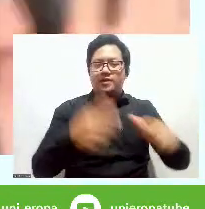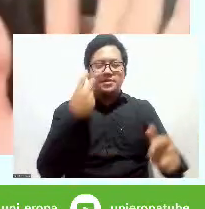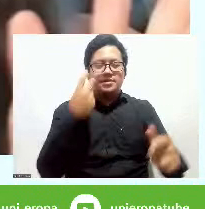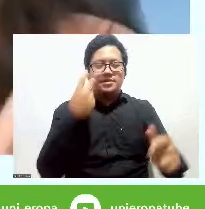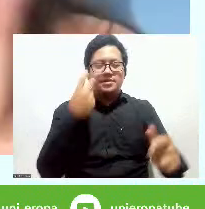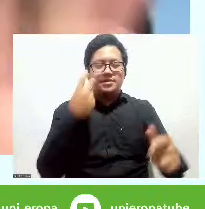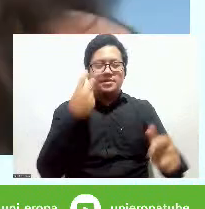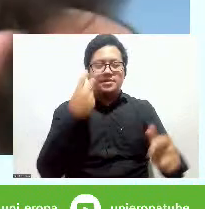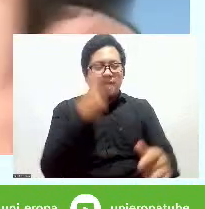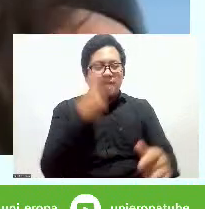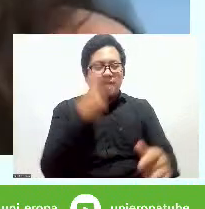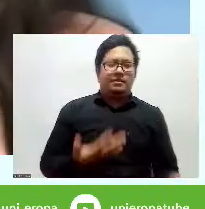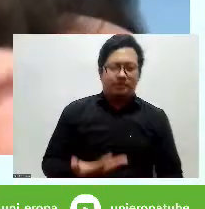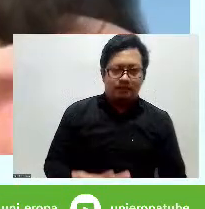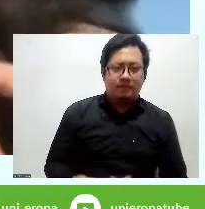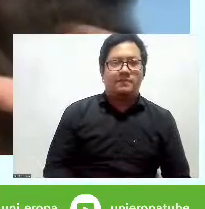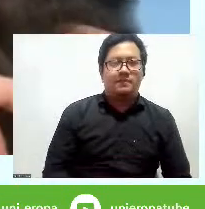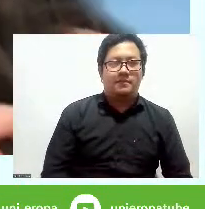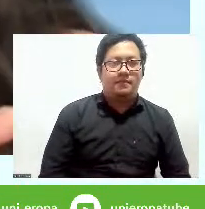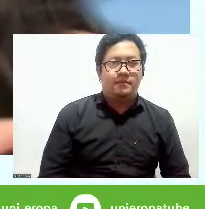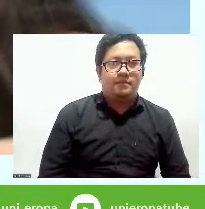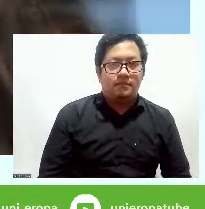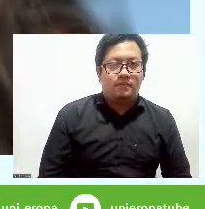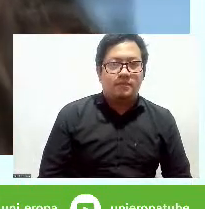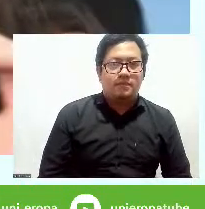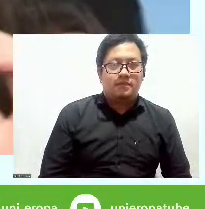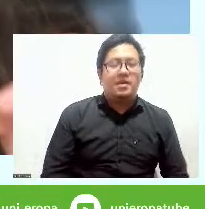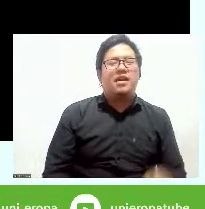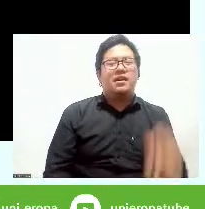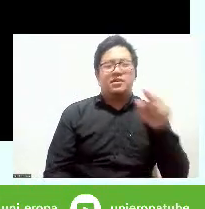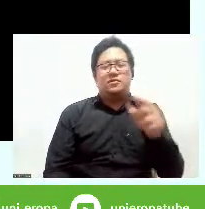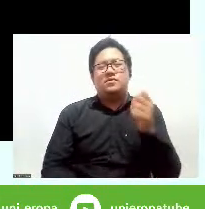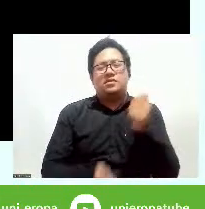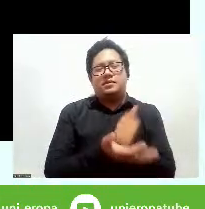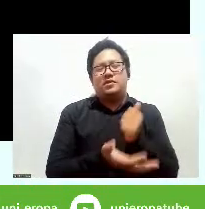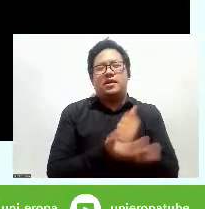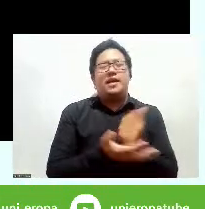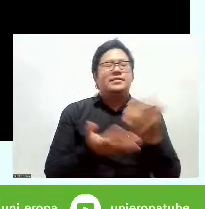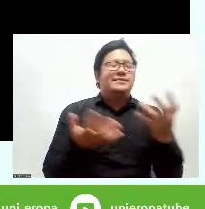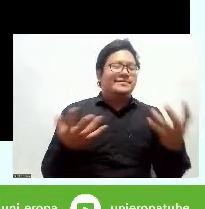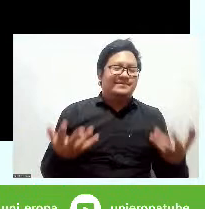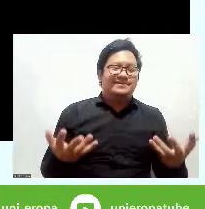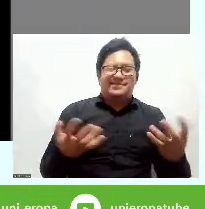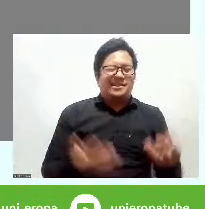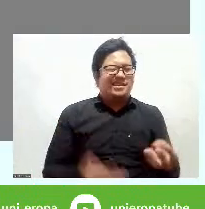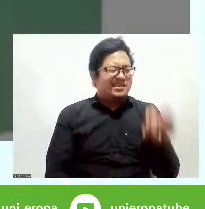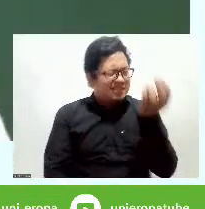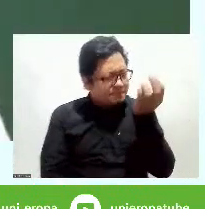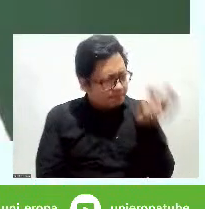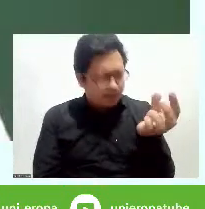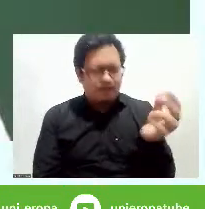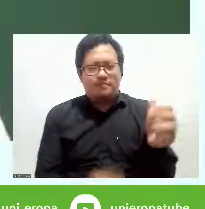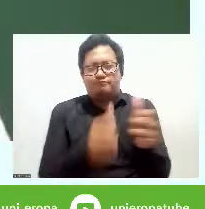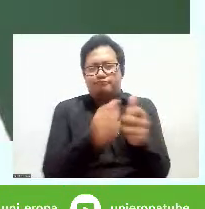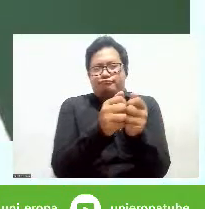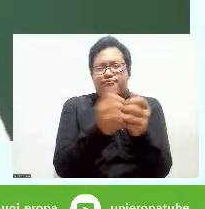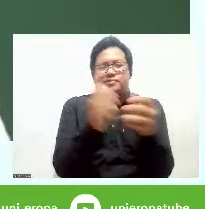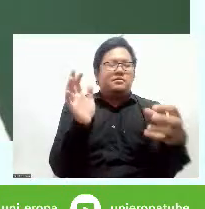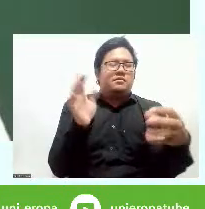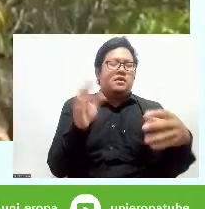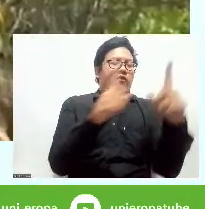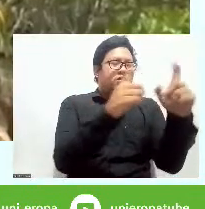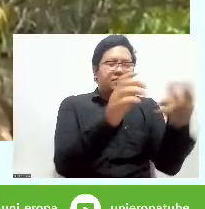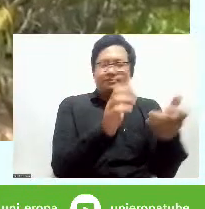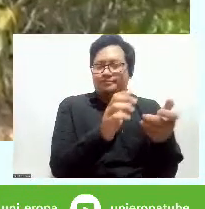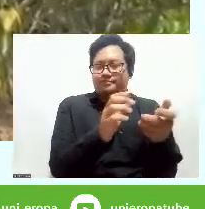enggak itu sudah sangat sangat simple dan kita tidak akan mengambil mupel waktu